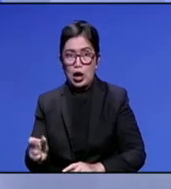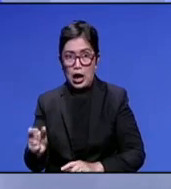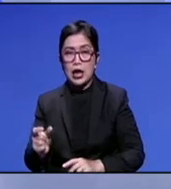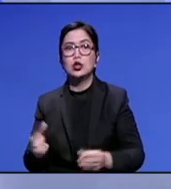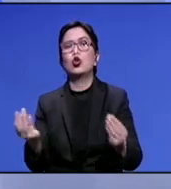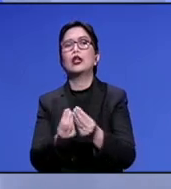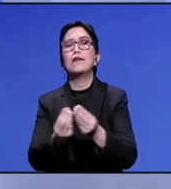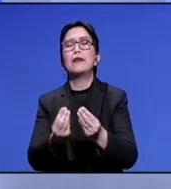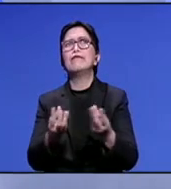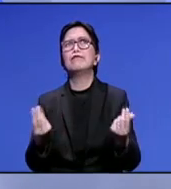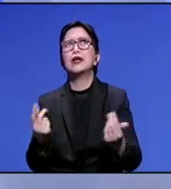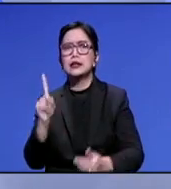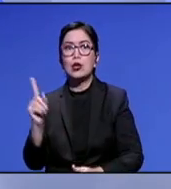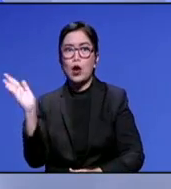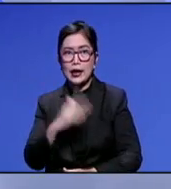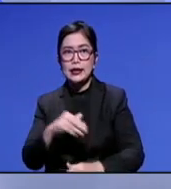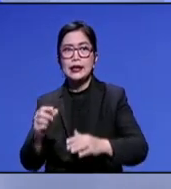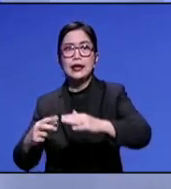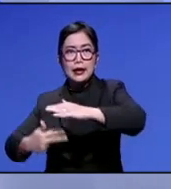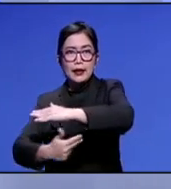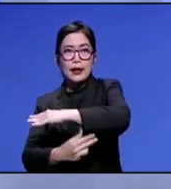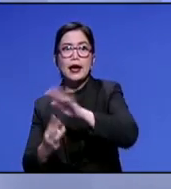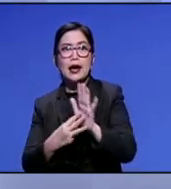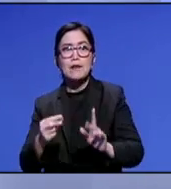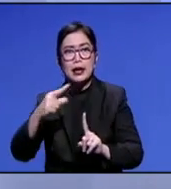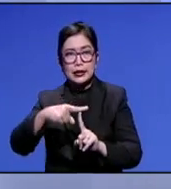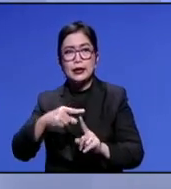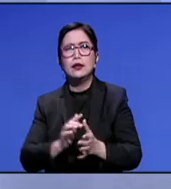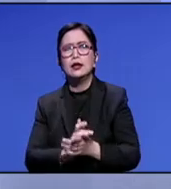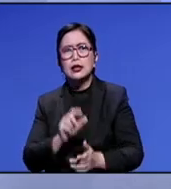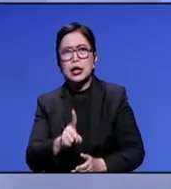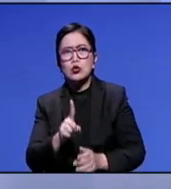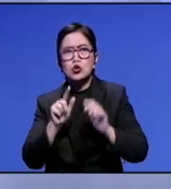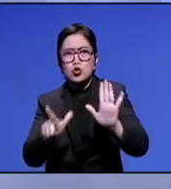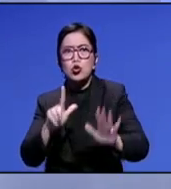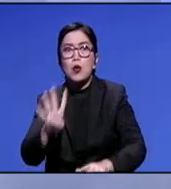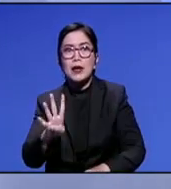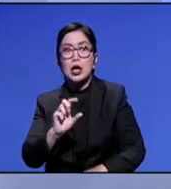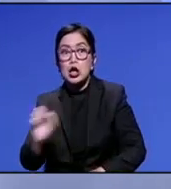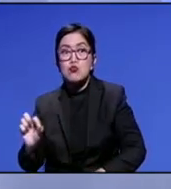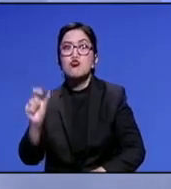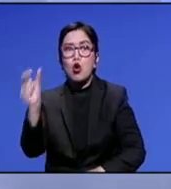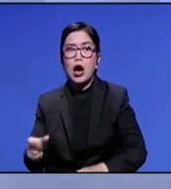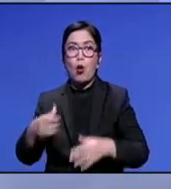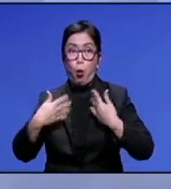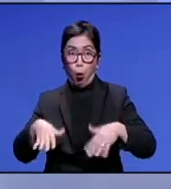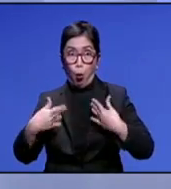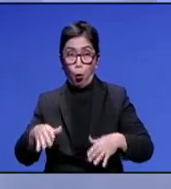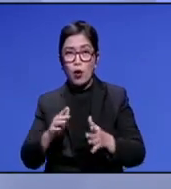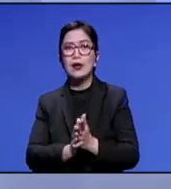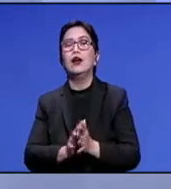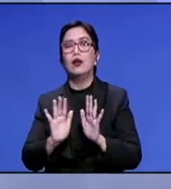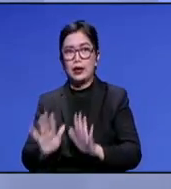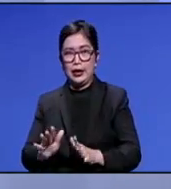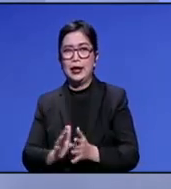ditotal dalam sehari MRT bisa mengangkut hingga 174.000 orang sementara penggunaan moda